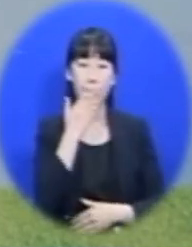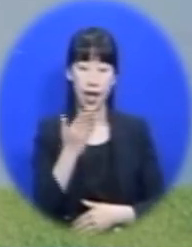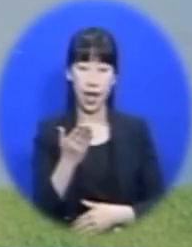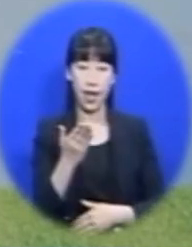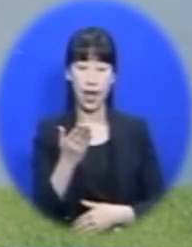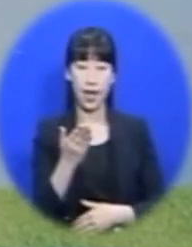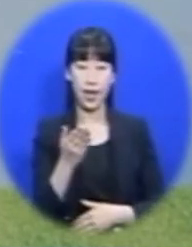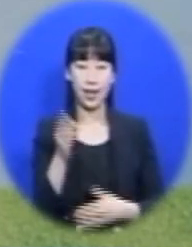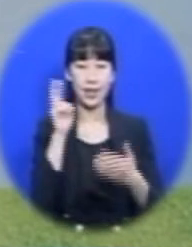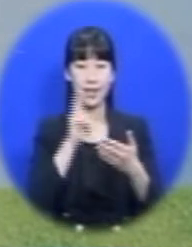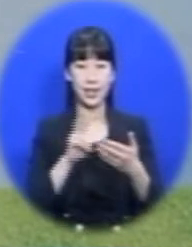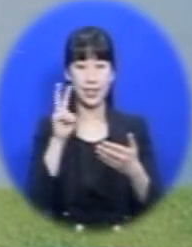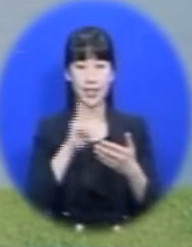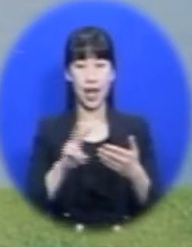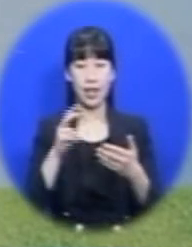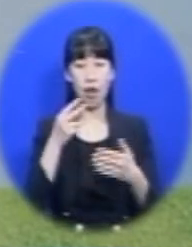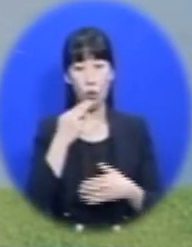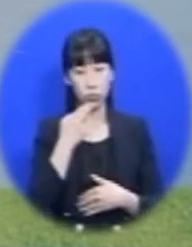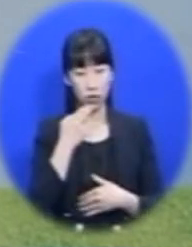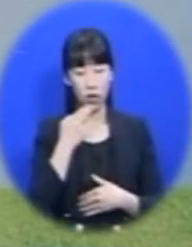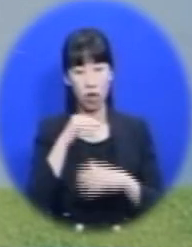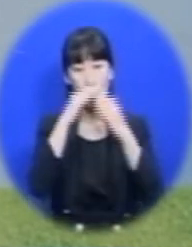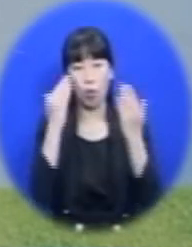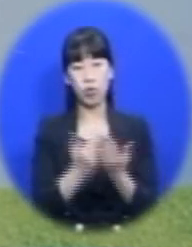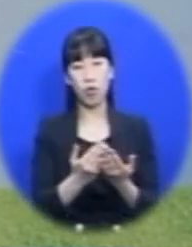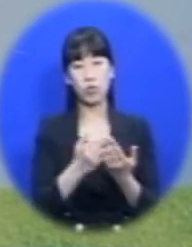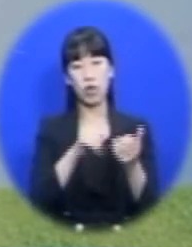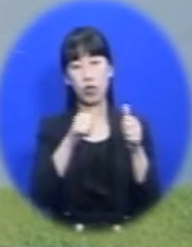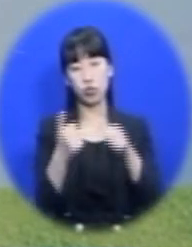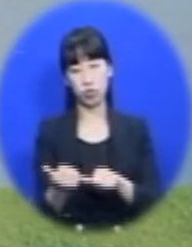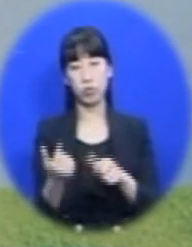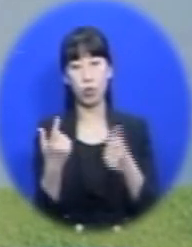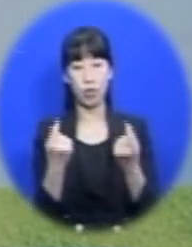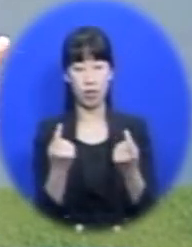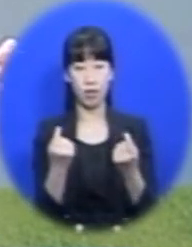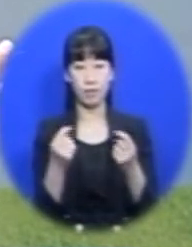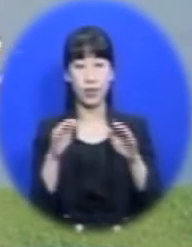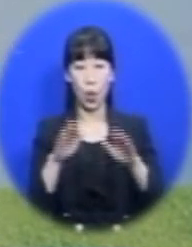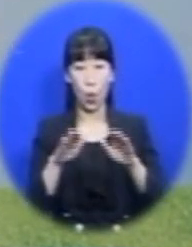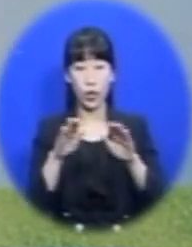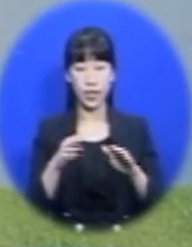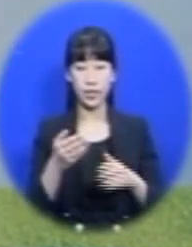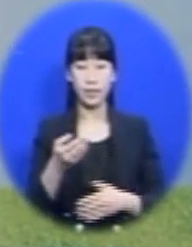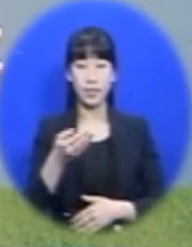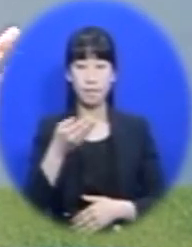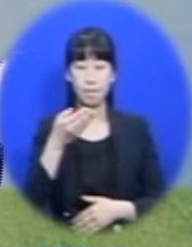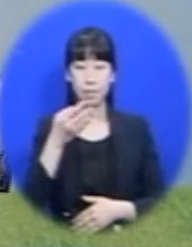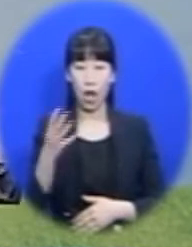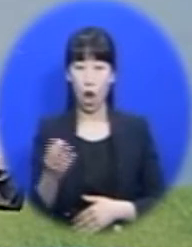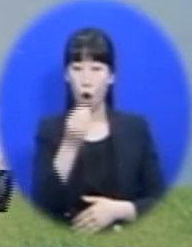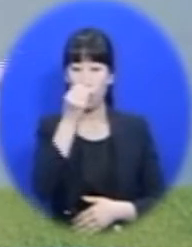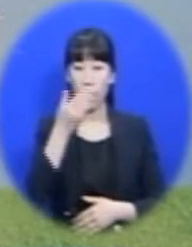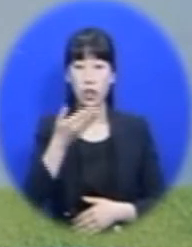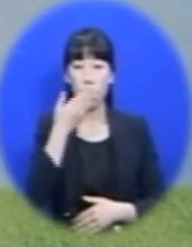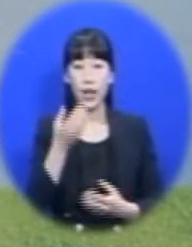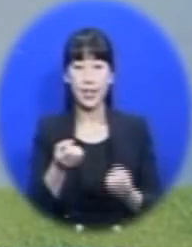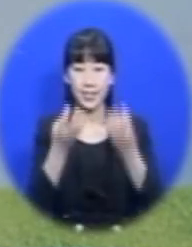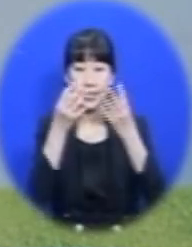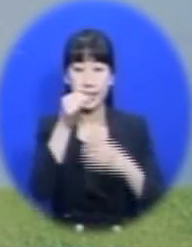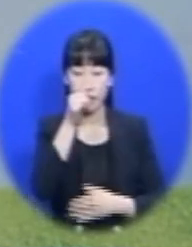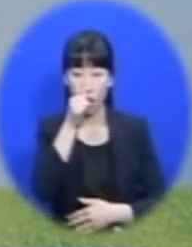찬양이 죽으면 모든 게 다 죽습니다. 오늘 성찬을 받으실 텐데 이 성찬은 주